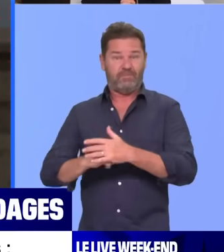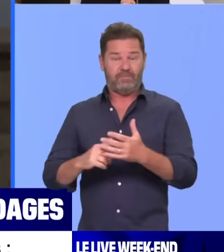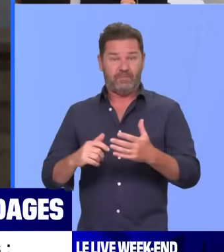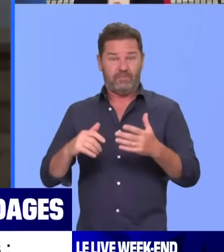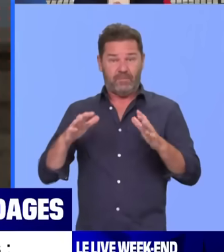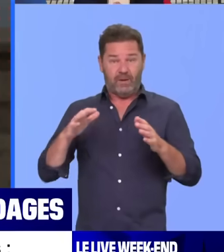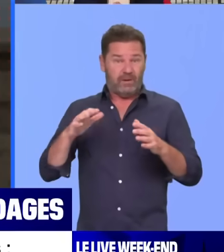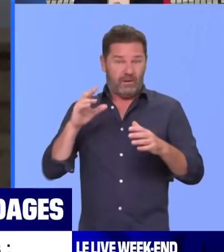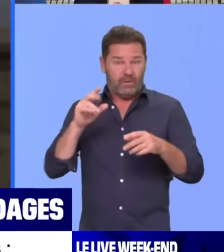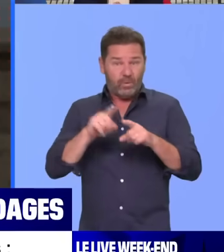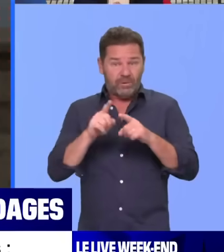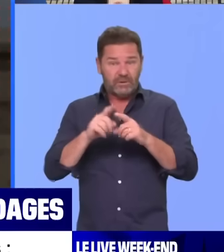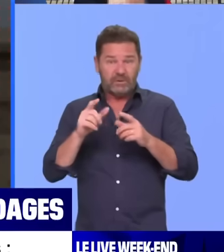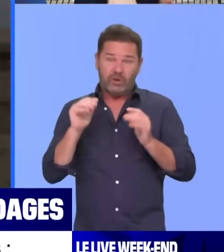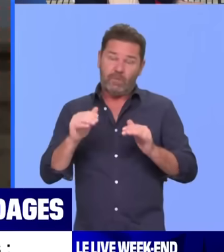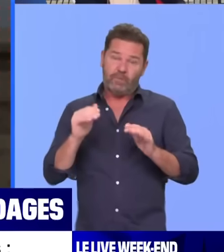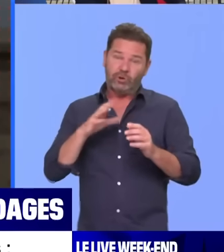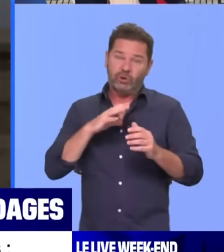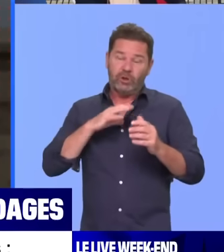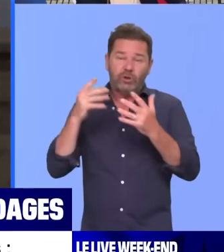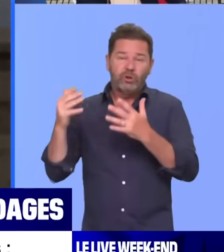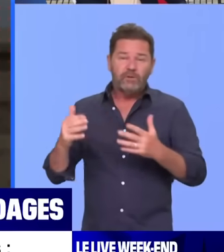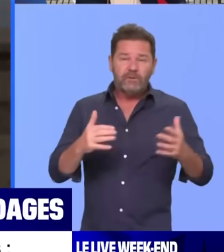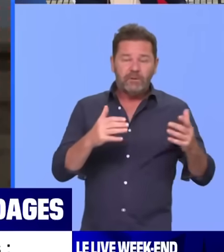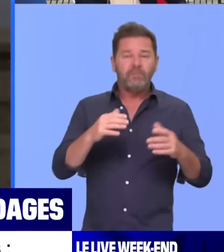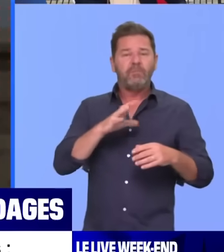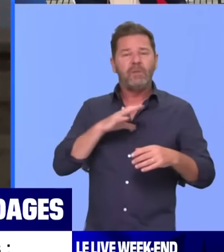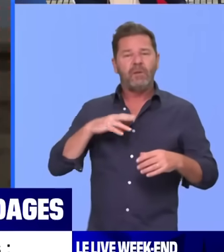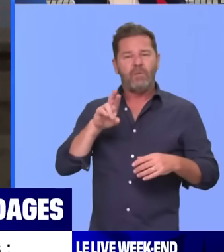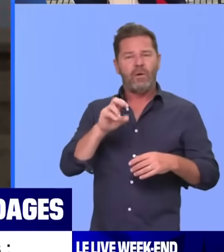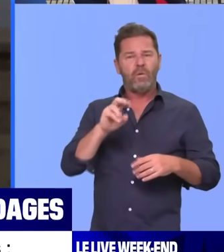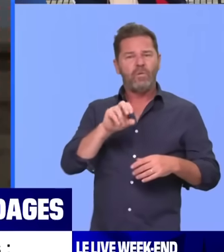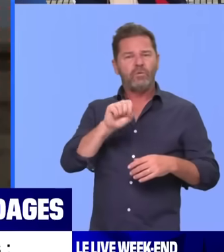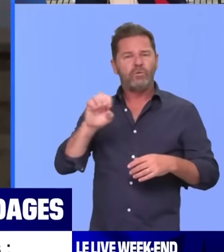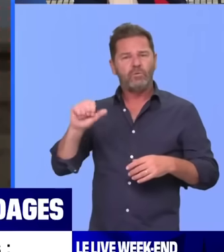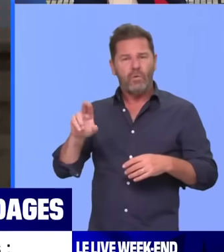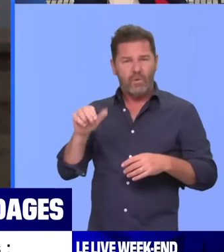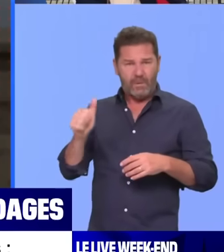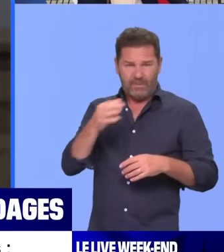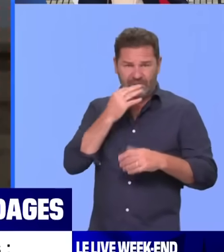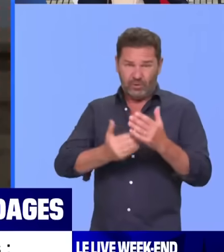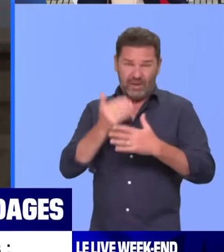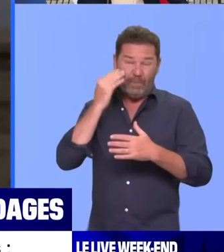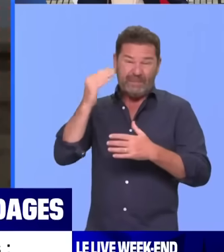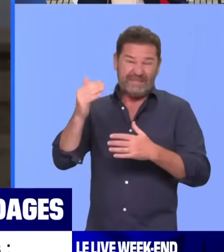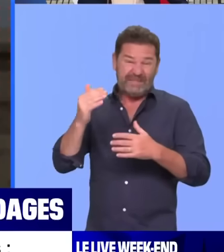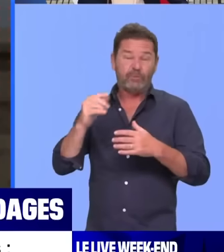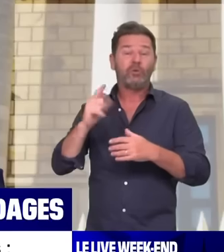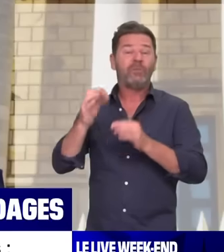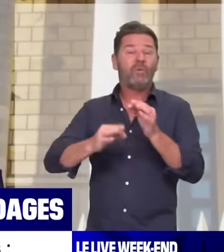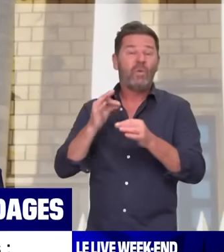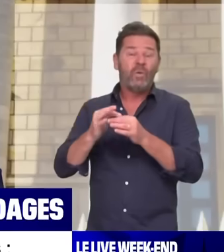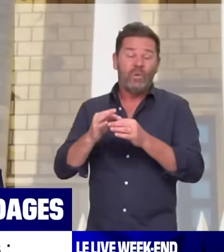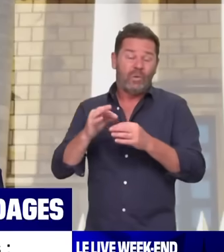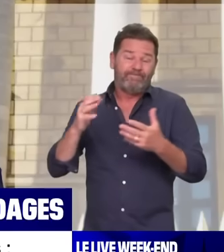aussi des réalités mathématiques par circonscription Sandrine Rousseau a dit ce matin qu'elle se désistera pour faire barrage si jamais à un moment elle doit par exemple